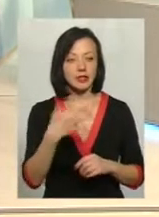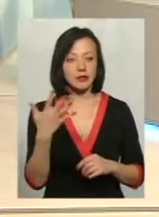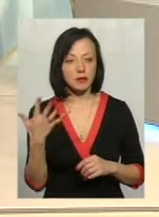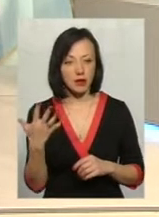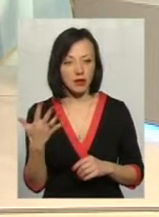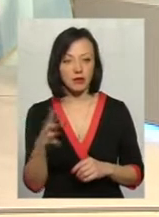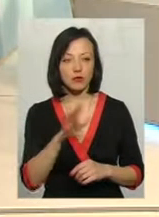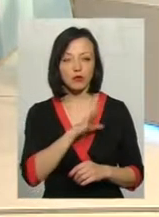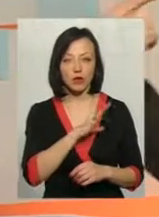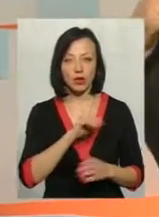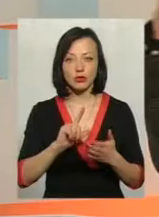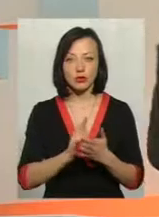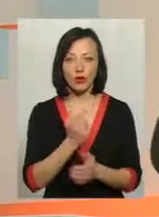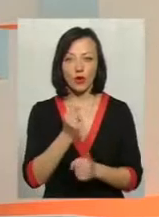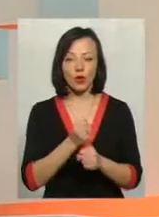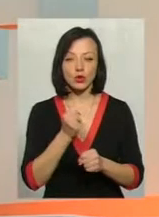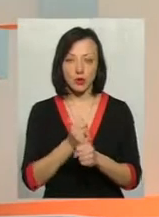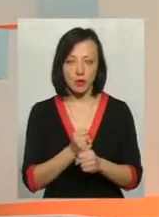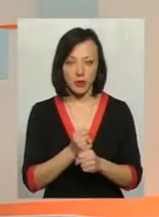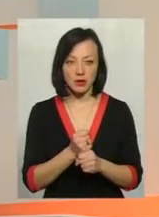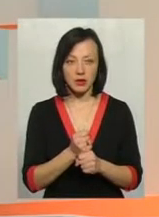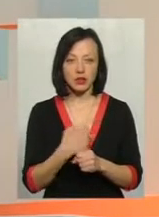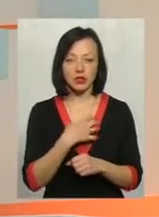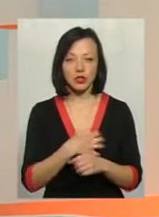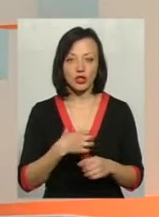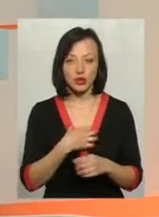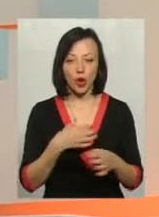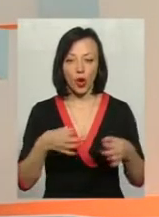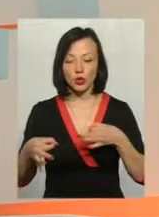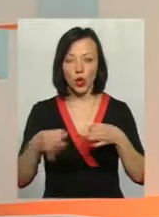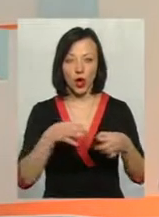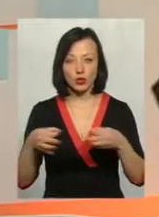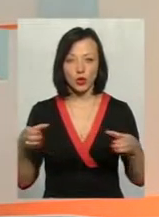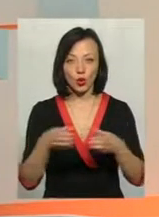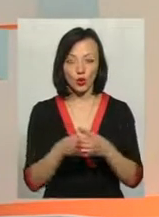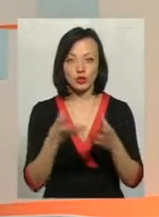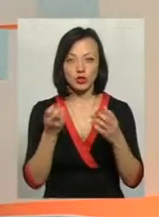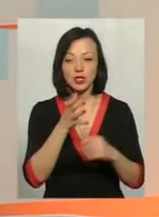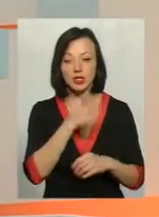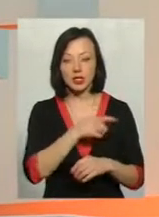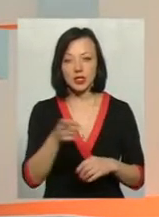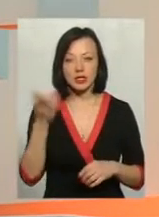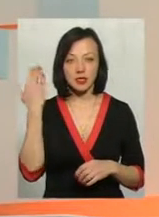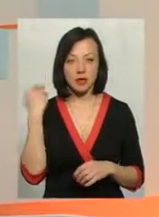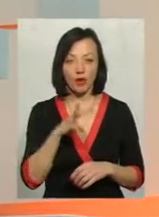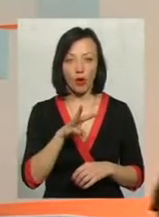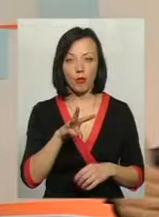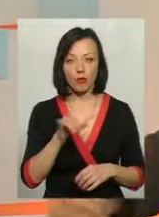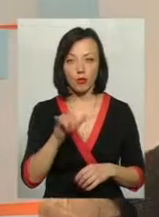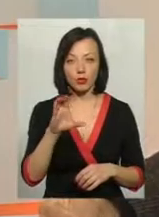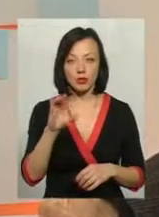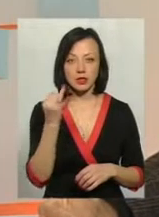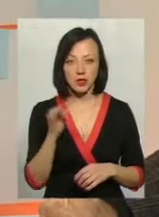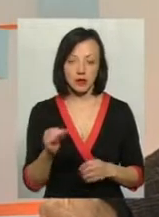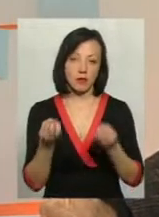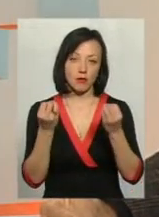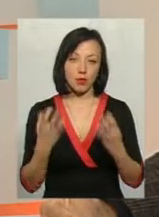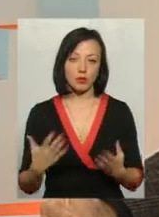2015-2025 була, знову ж, розроблена стратегічною дорадчою групою, ще за часів, до речі, пана Мусія, але потім